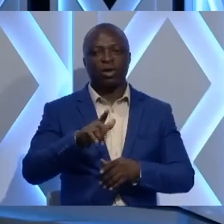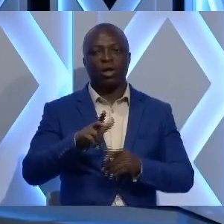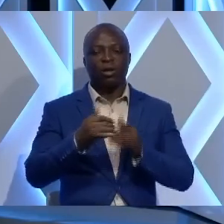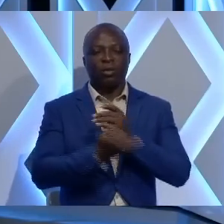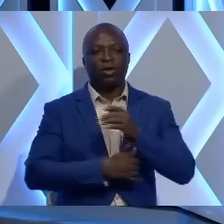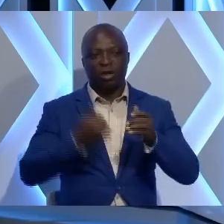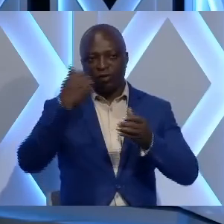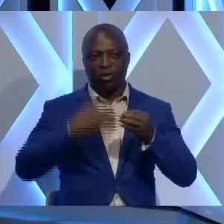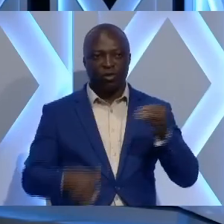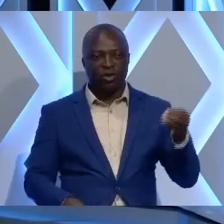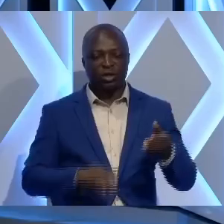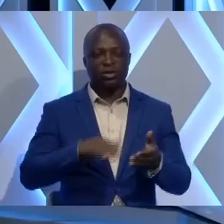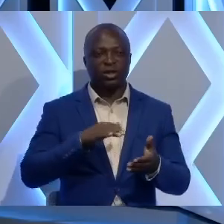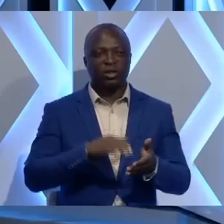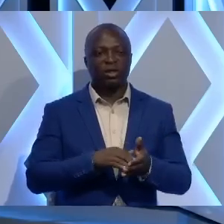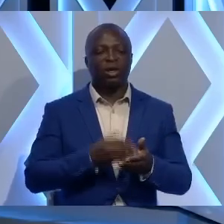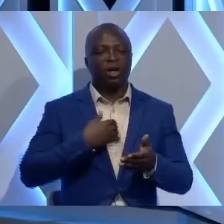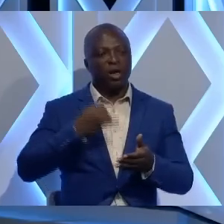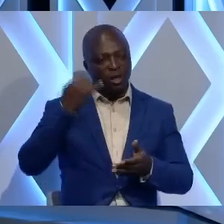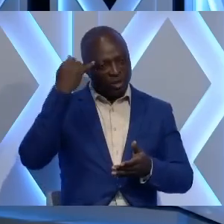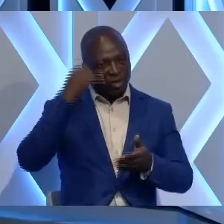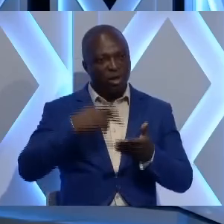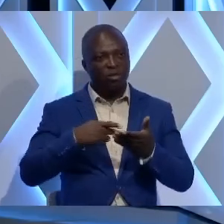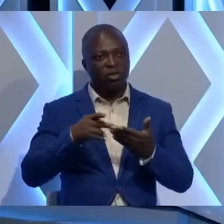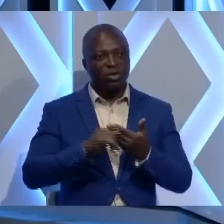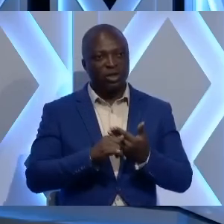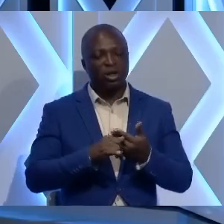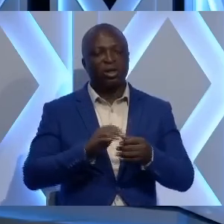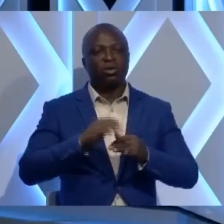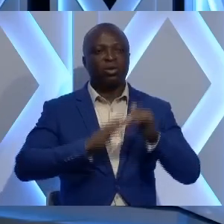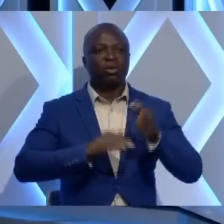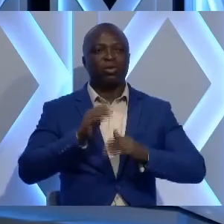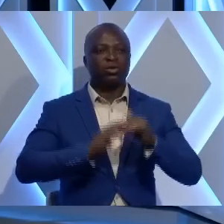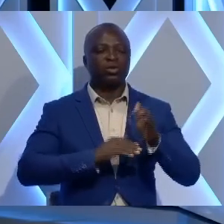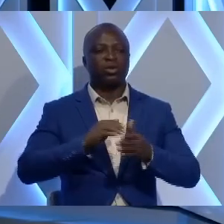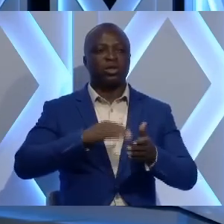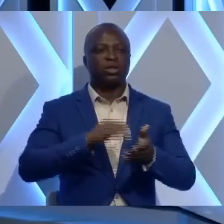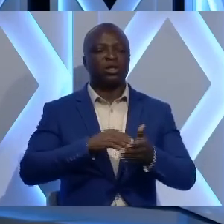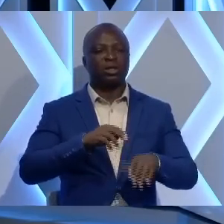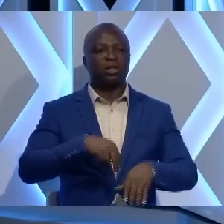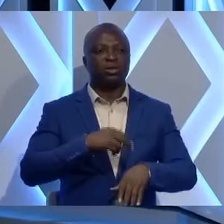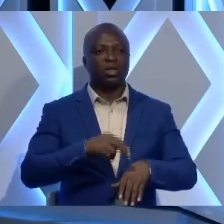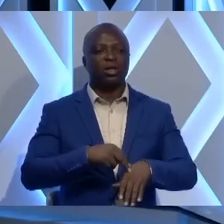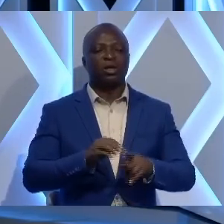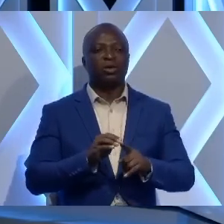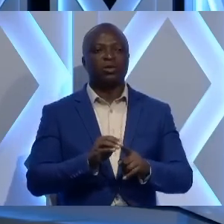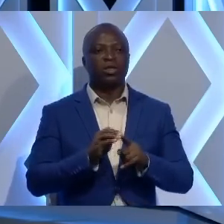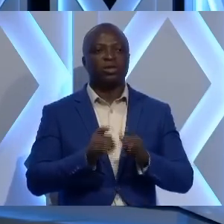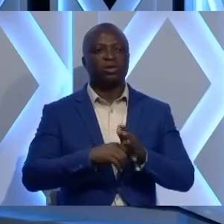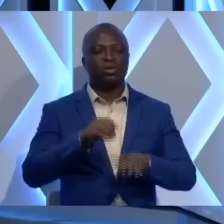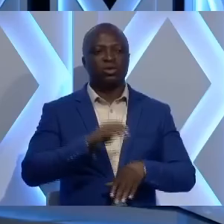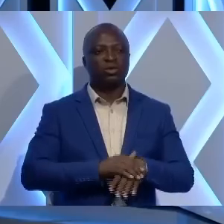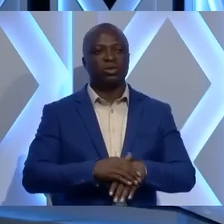de l'Ouest et du Centre a initié un projet de construction d'un centre national de spécialisation sur